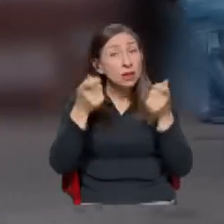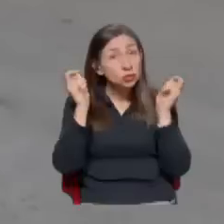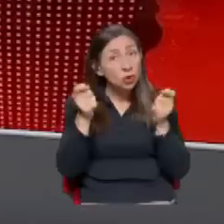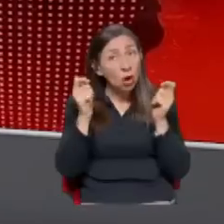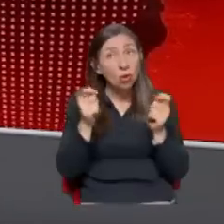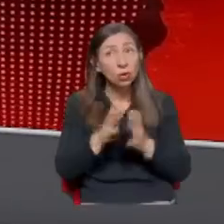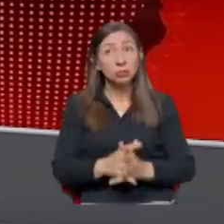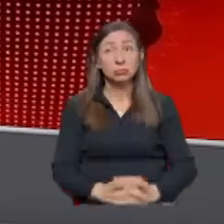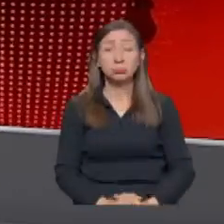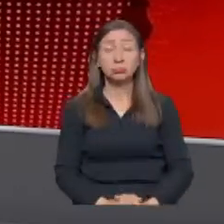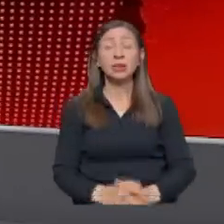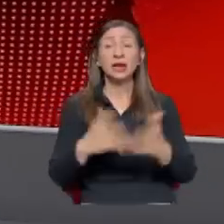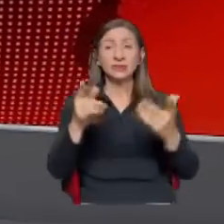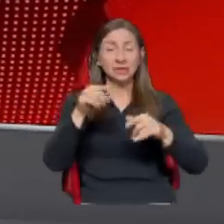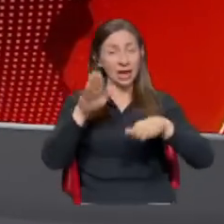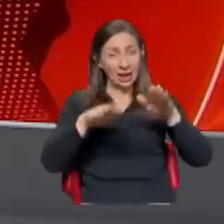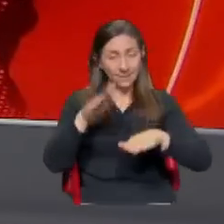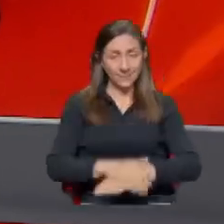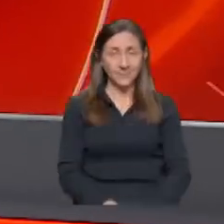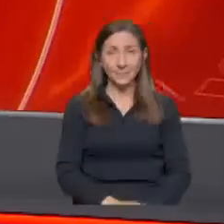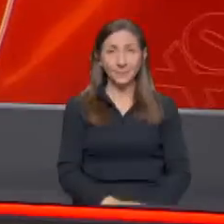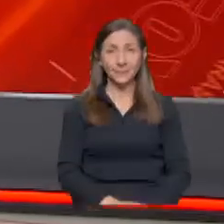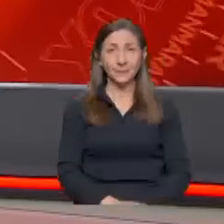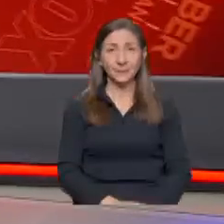zor. Efendim, şimdi ara zamanı.